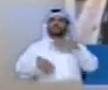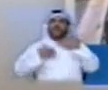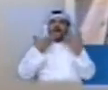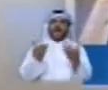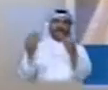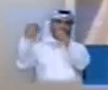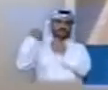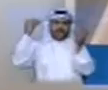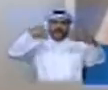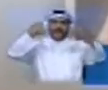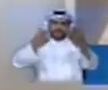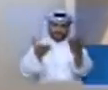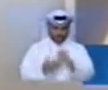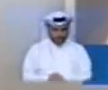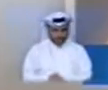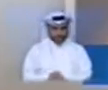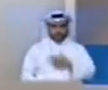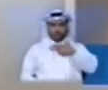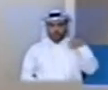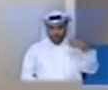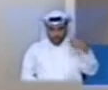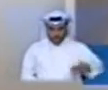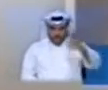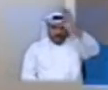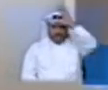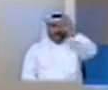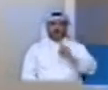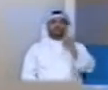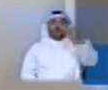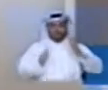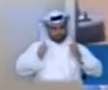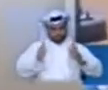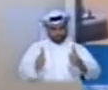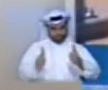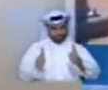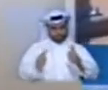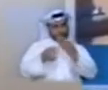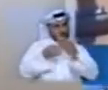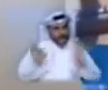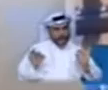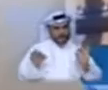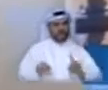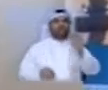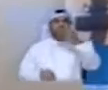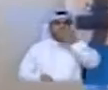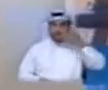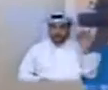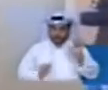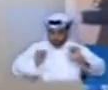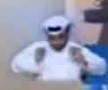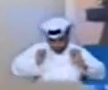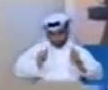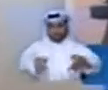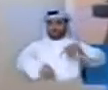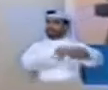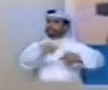ان شاء الله على بلدنا الحبيب الكويت. وزارة الداخلية مثل ما تفضلت استعدت استعدادات متكاملة لشهر رمضان المبارك. هذه